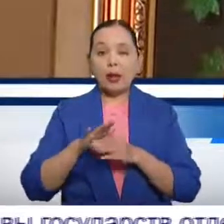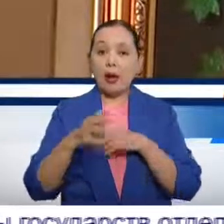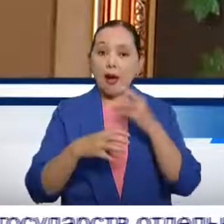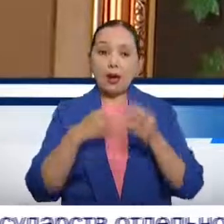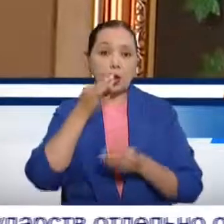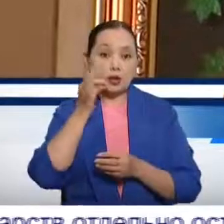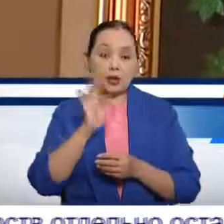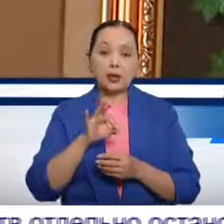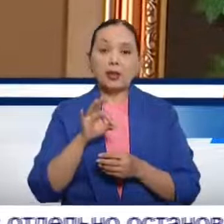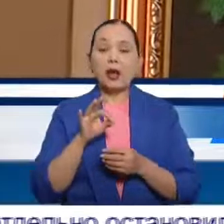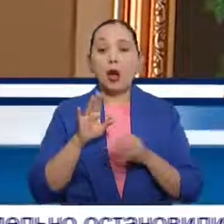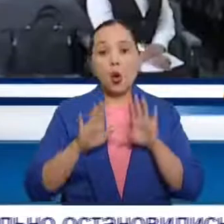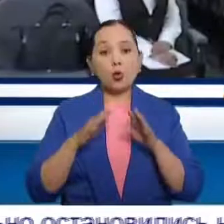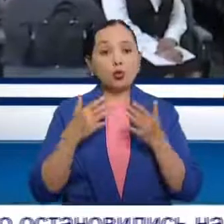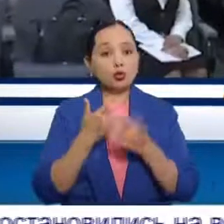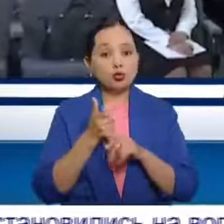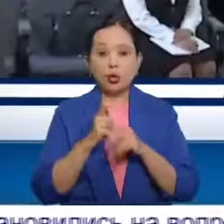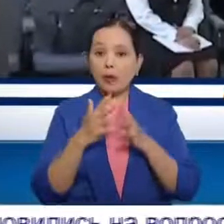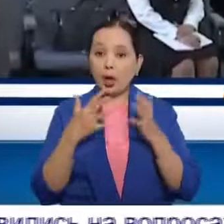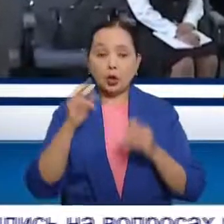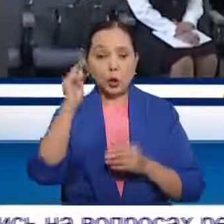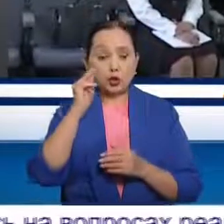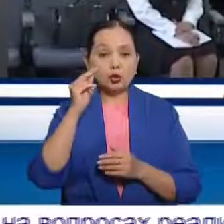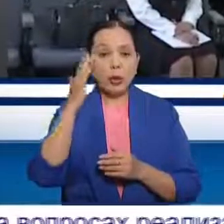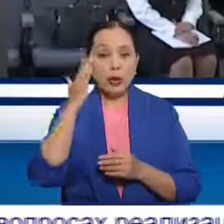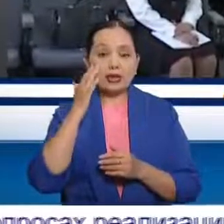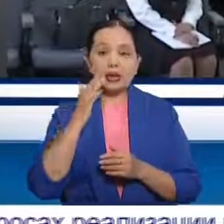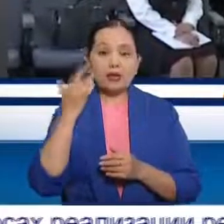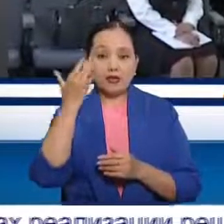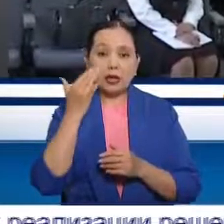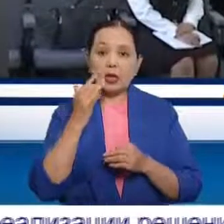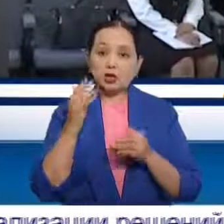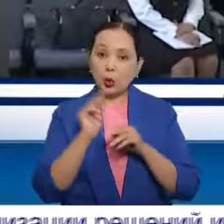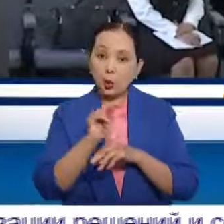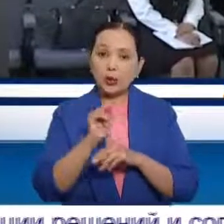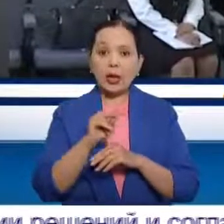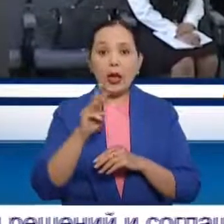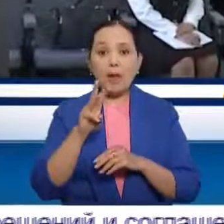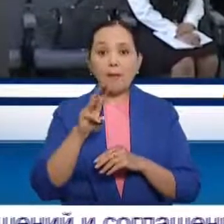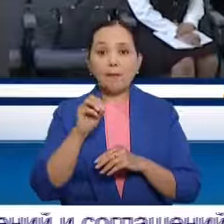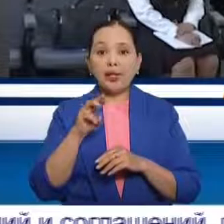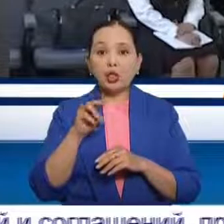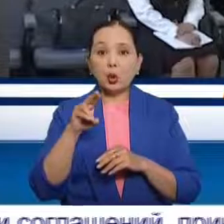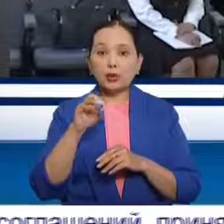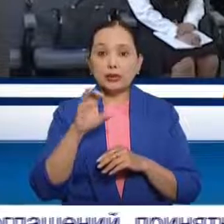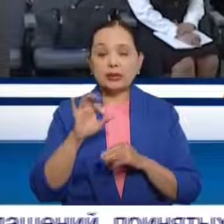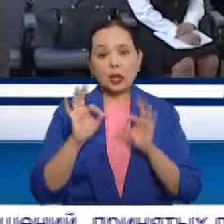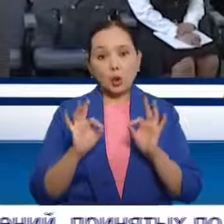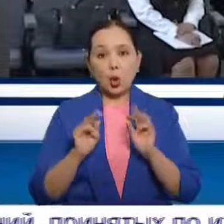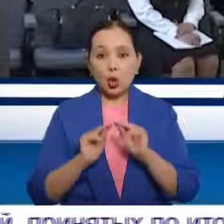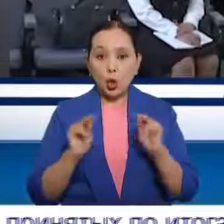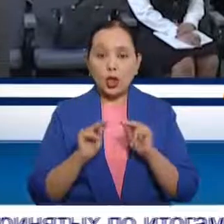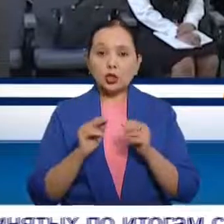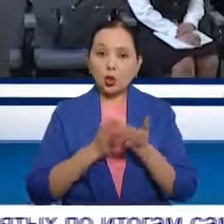tadqiqotda metodistlarning o'rni juda ham katta. O'quvchilarimizni mantiqiy fikrlash o'rgatish uchun aynan metodistlar o'qituvchilarimizga to'g'ri yo'nalish berishlari kerak